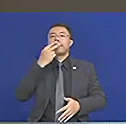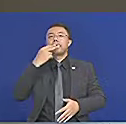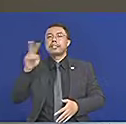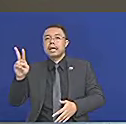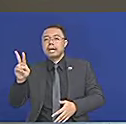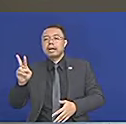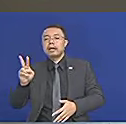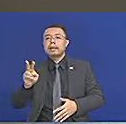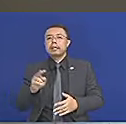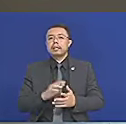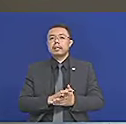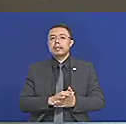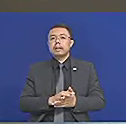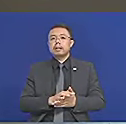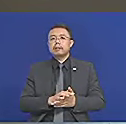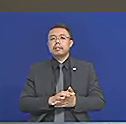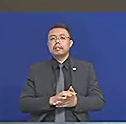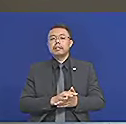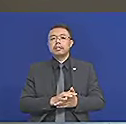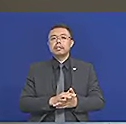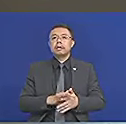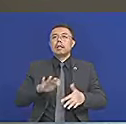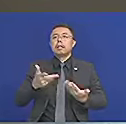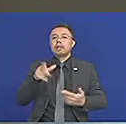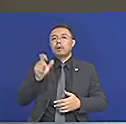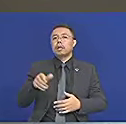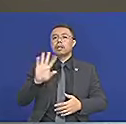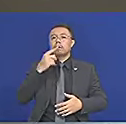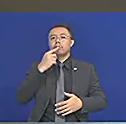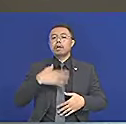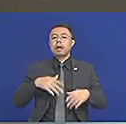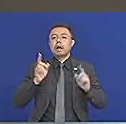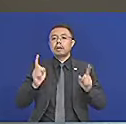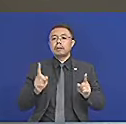percaya atau orang yang tidak beragama.